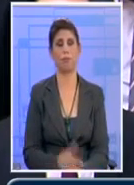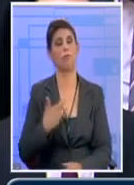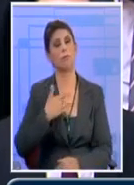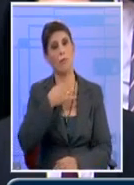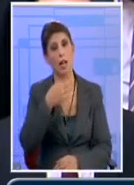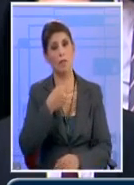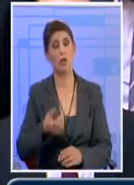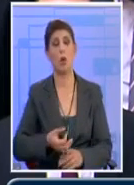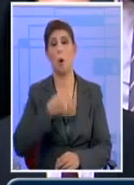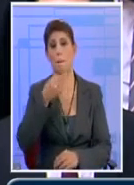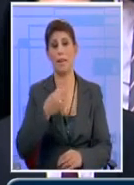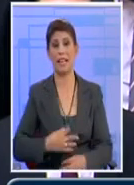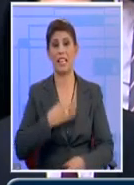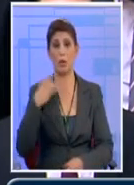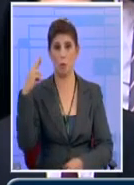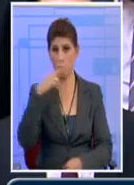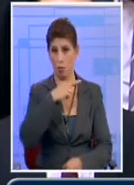Αναφερόμενος στην ομιλία του κυρίου Πρωθυπουργού,